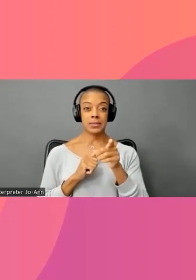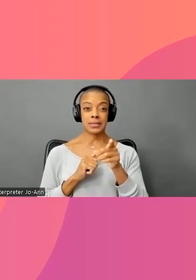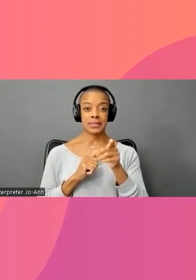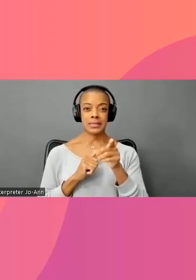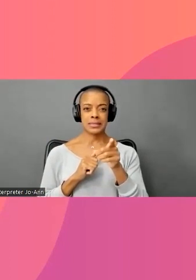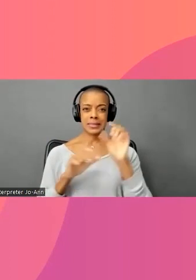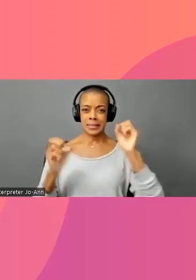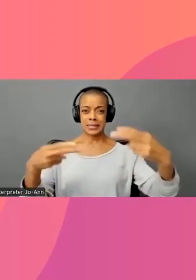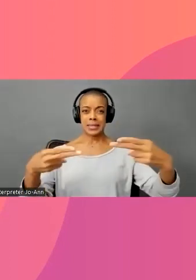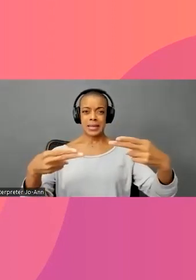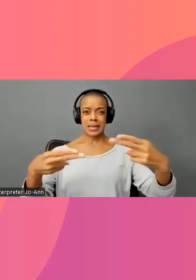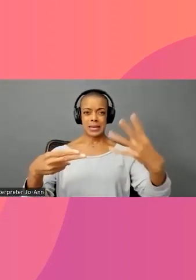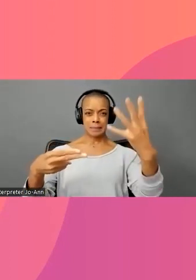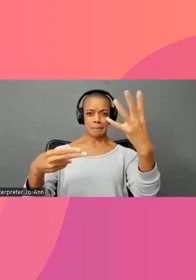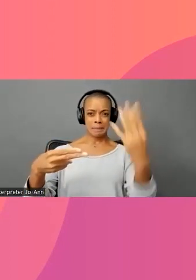alors,